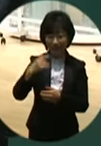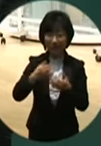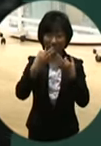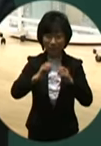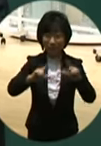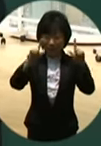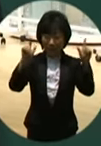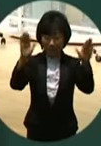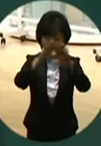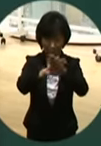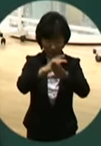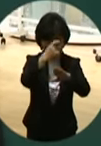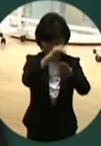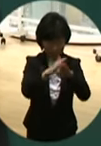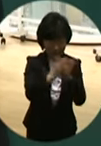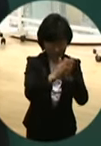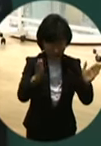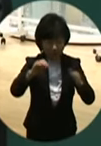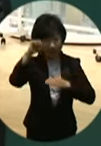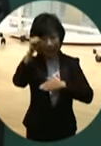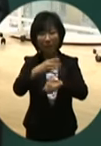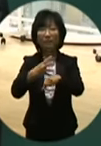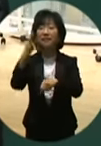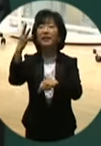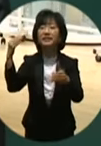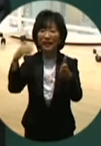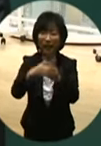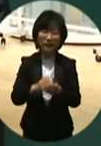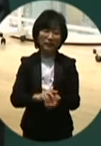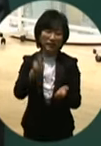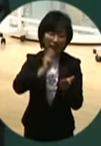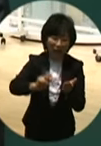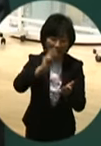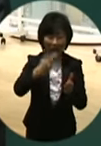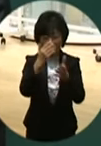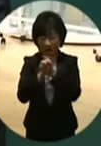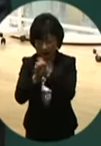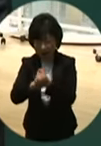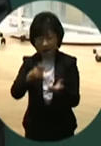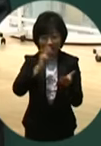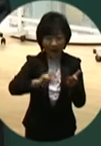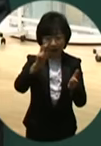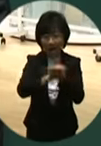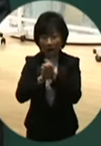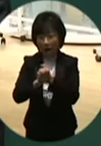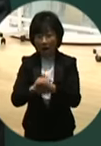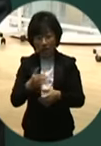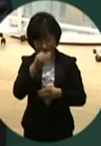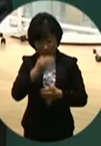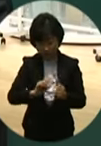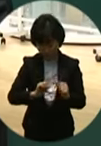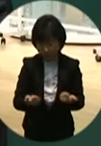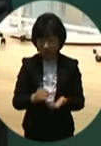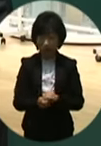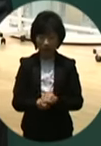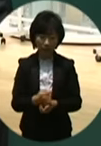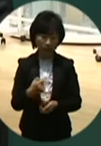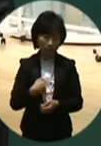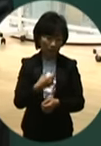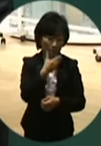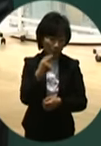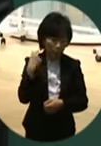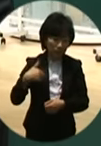meetings lasted until 4 o'clock in the morning. 얼마나 힘든지 몰라요. And it was so difficult for me. 나는 복음 모르고 전도 모를 때는요. 교회 신앙생활 하기